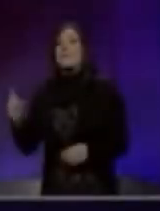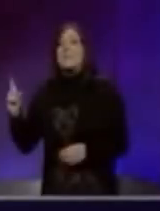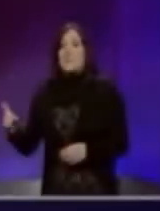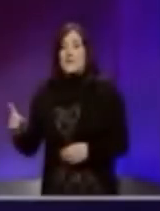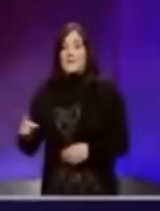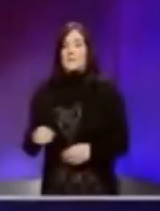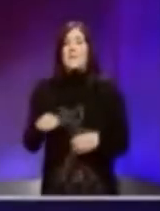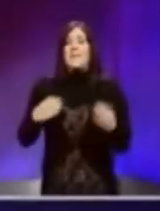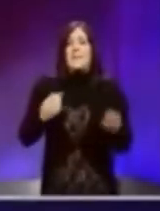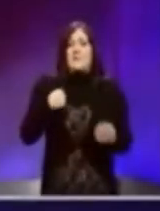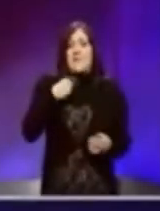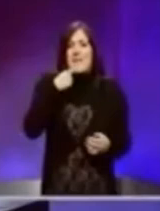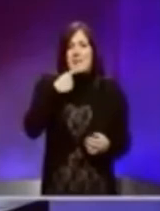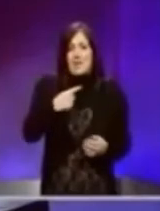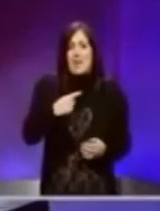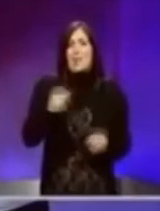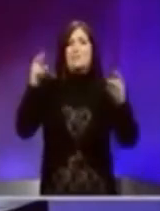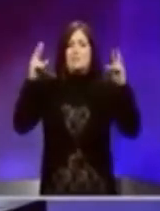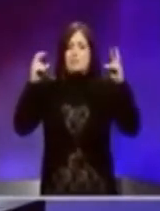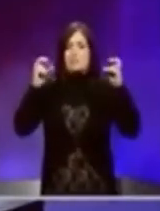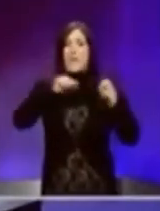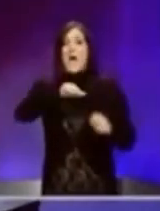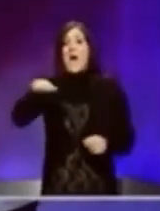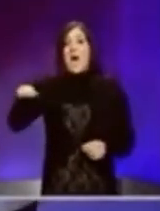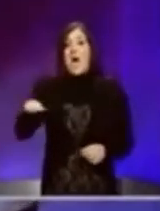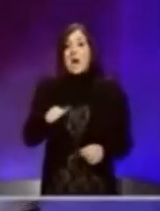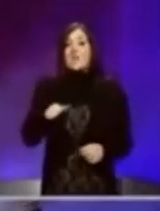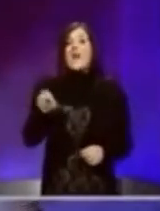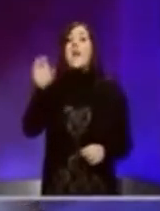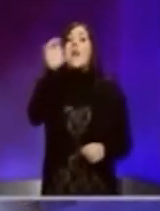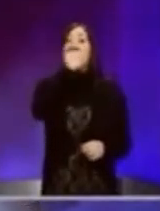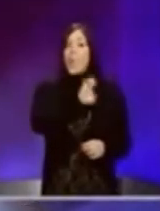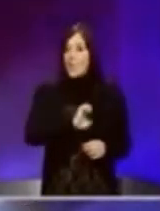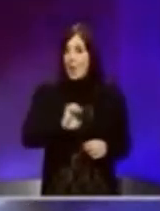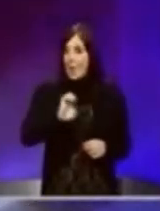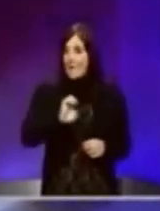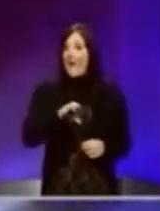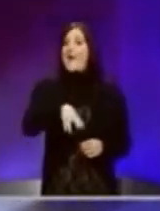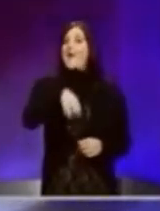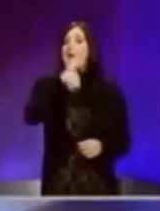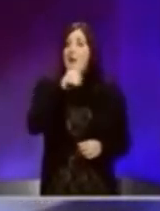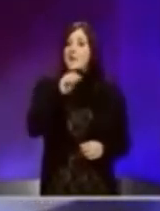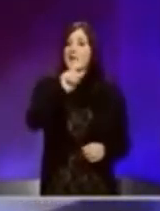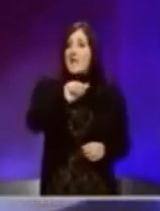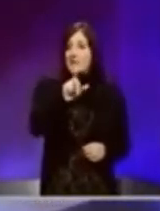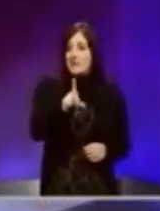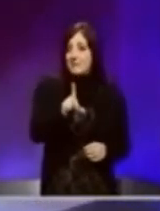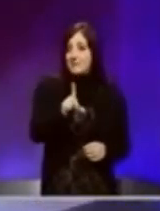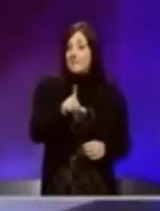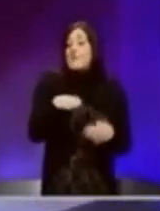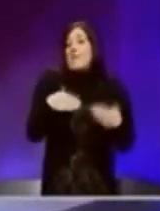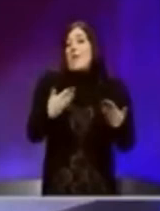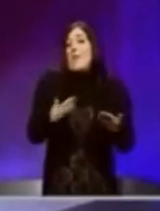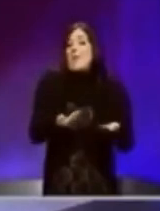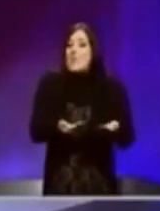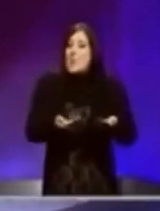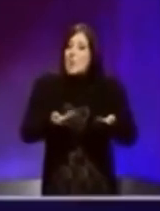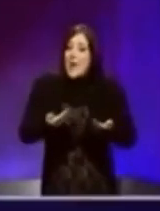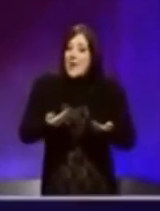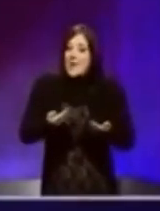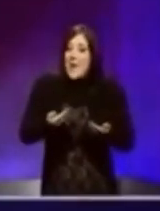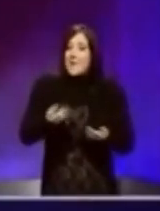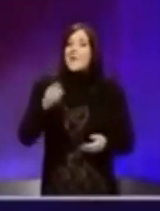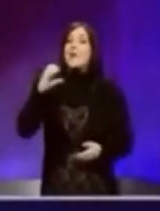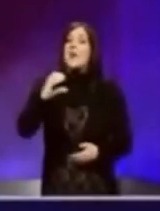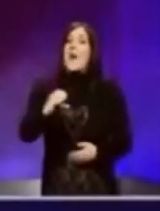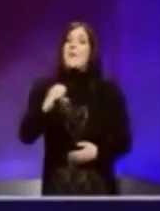Aħna l-Ewropa huwa s-suġġett magħżul minn Alternattiva Demokratika lejla għalhekk nistieden lill-Perit Karmel Kakopardo